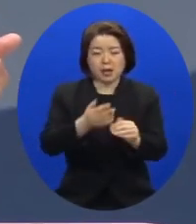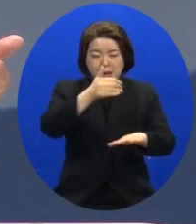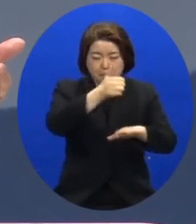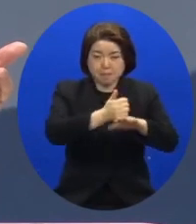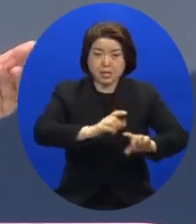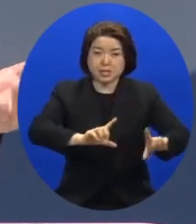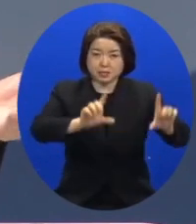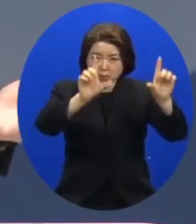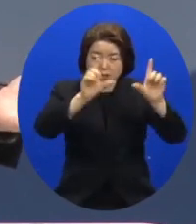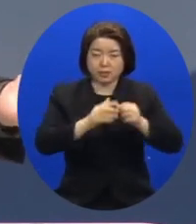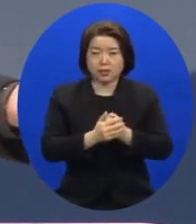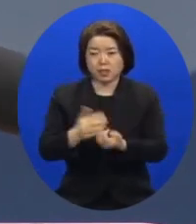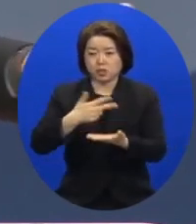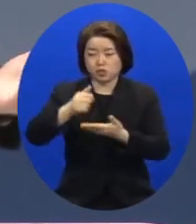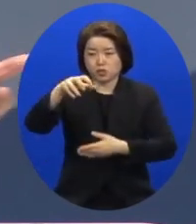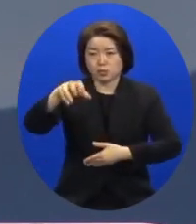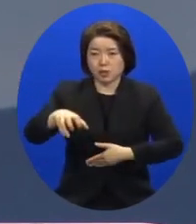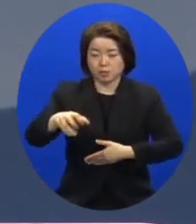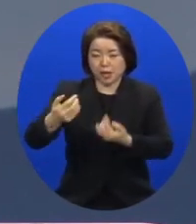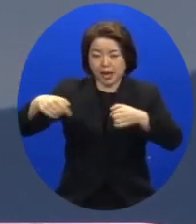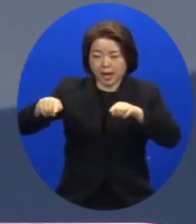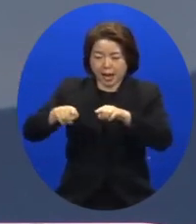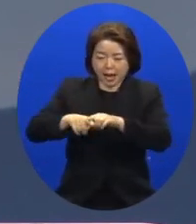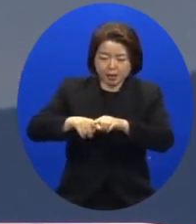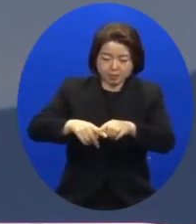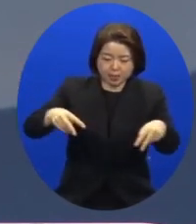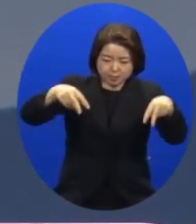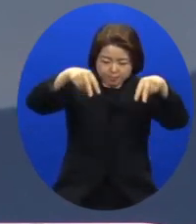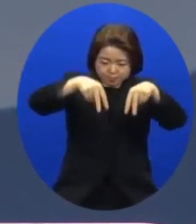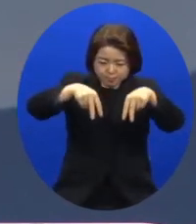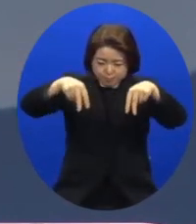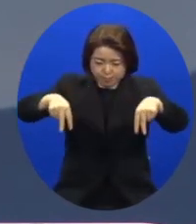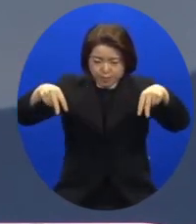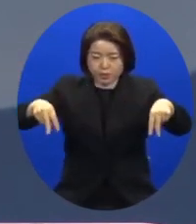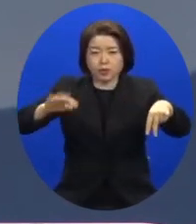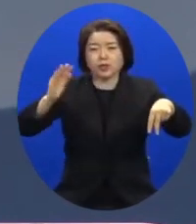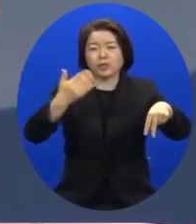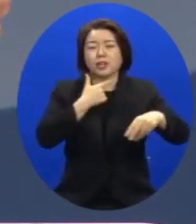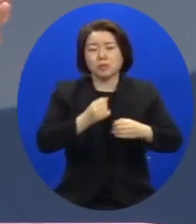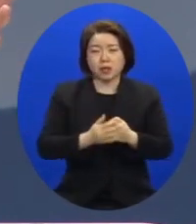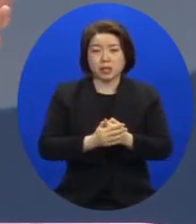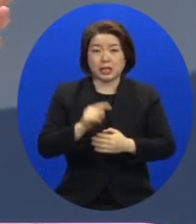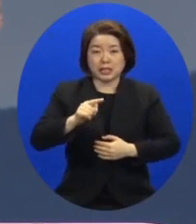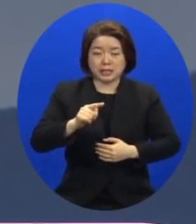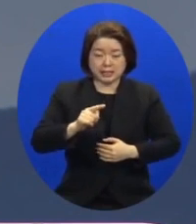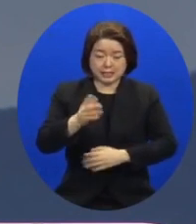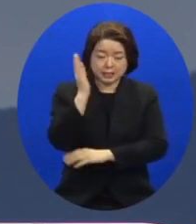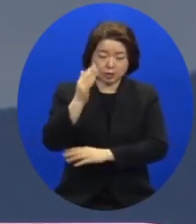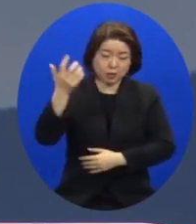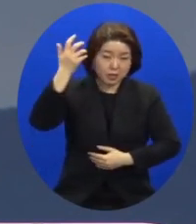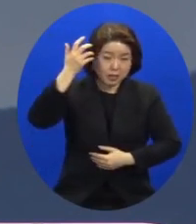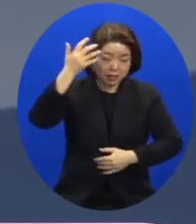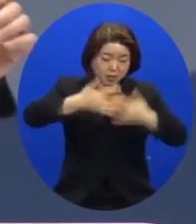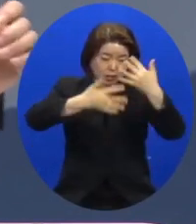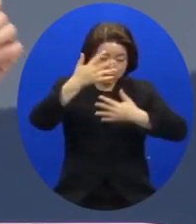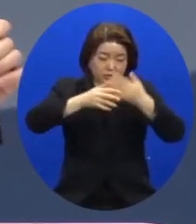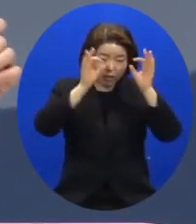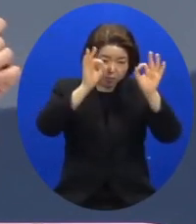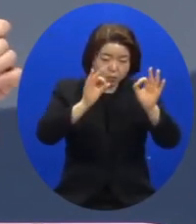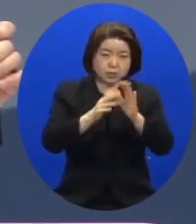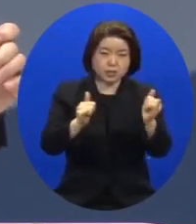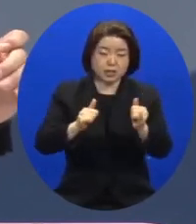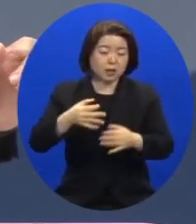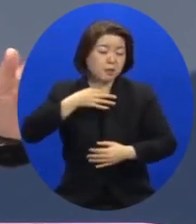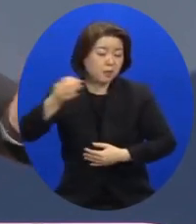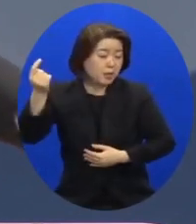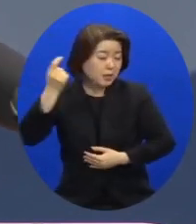날에 주님 앞에 다 함께 설 수 있게 되기를 원합니다 이 설교를 영상으로 보는 사람 음성으로 듣는 사람들